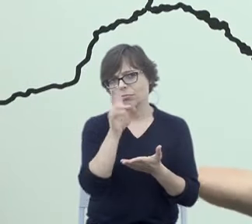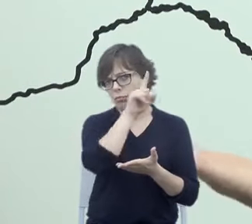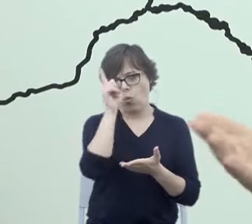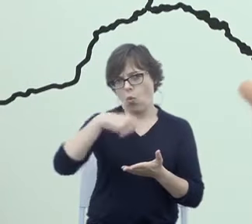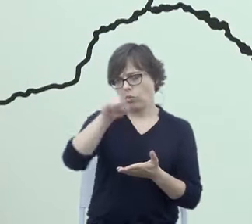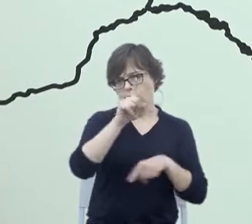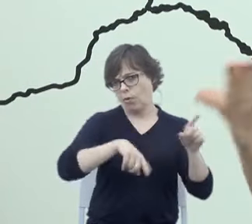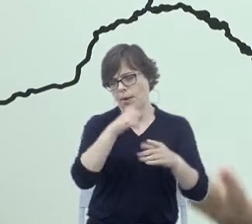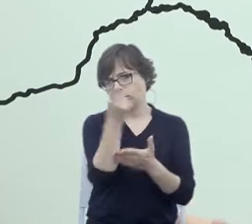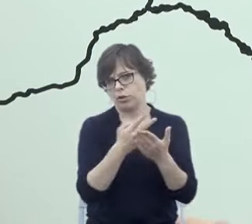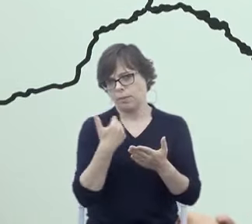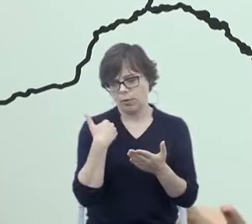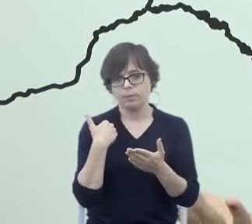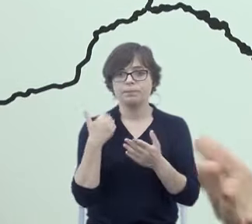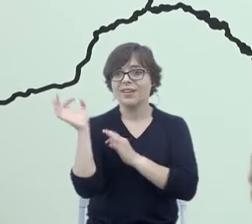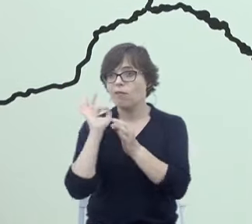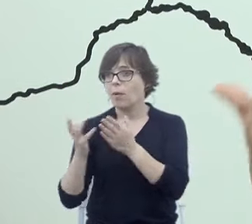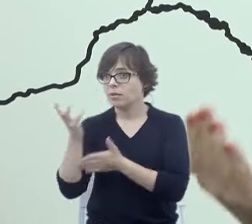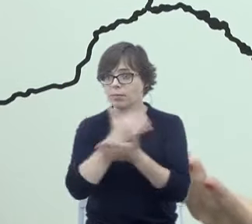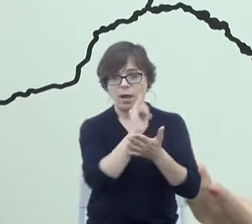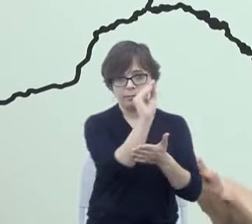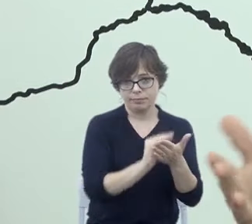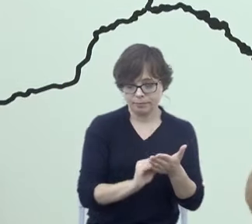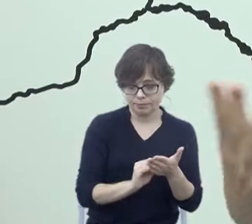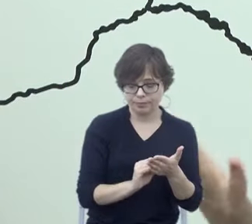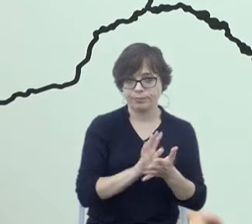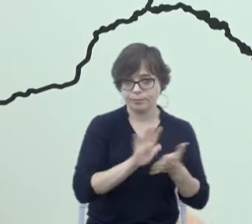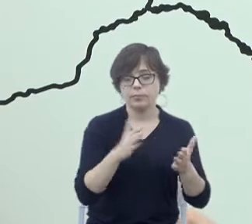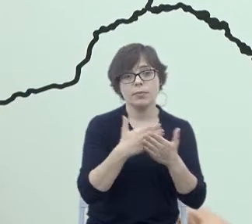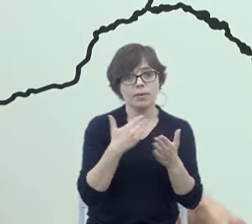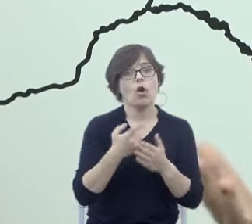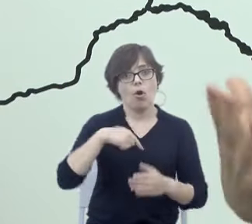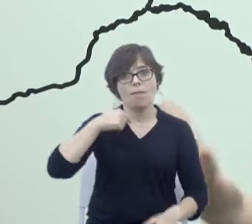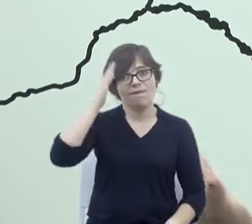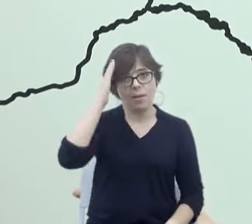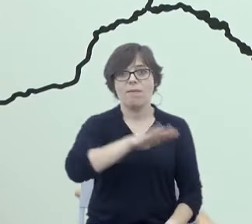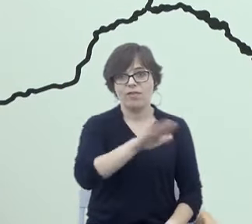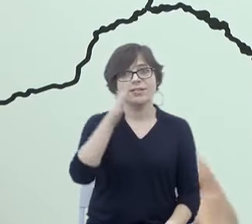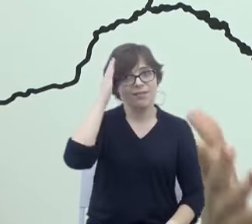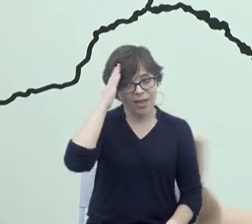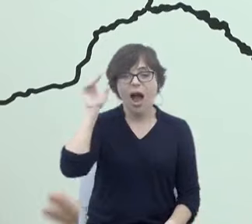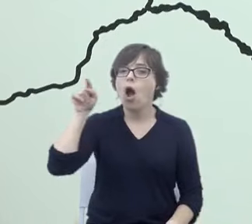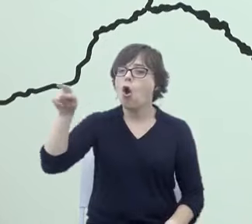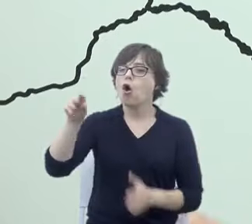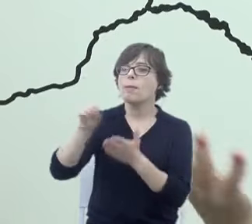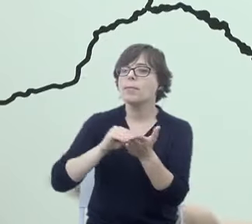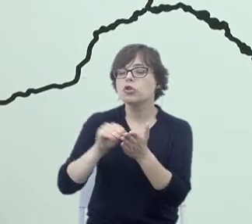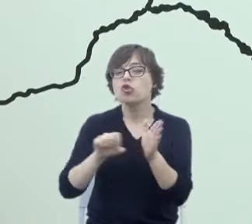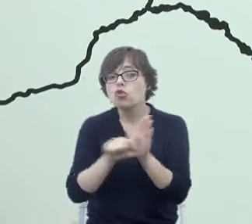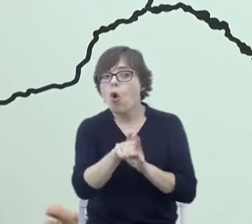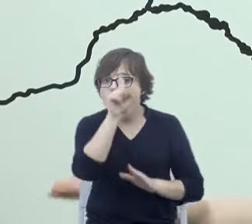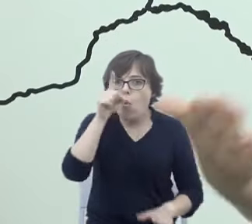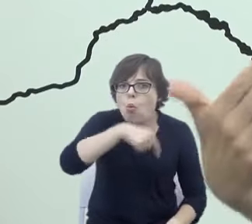czytanym, zbiera informacje. Wiemy w związku z tym, że wszyscy wiedzą, natomiast on to pisze do nich, do